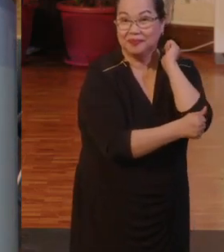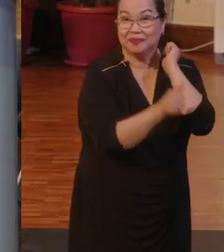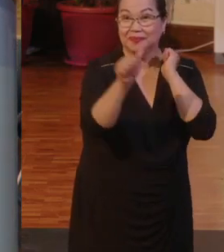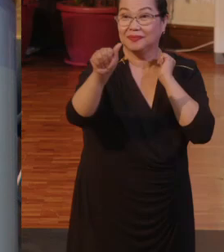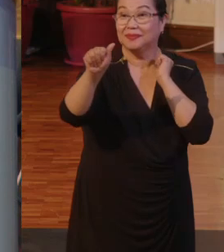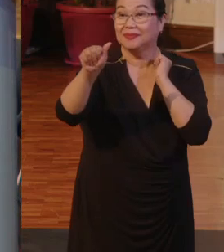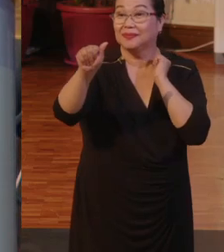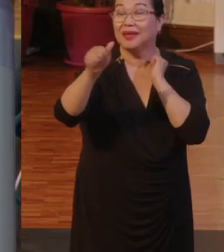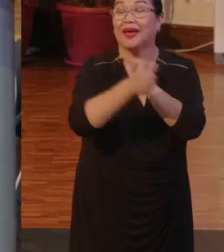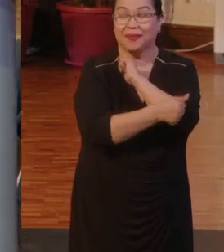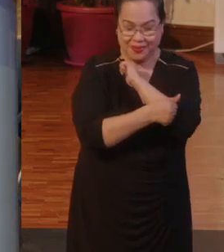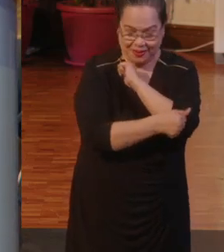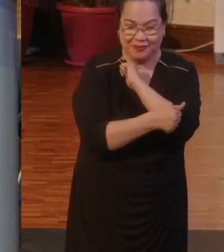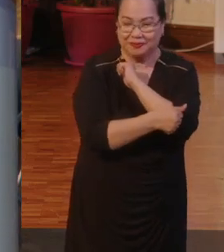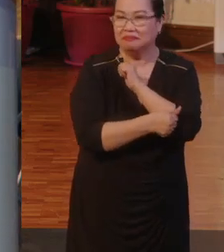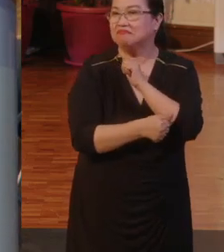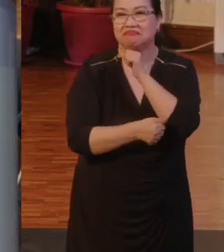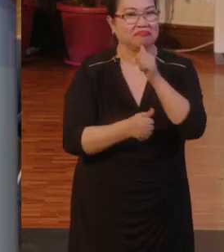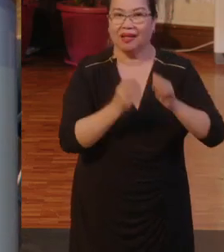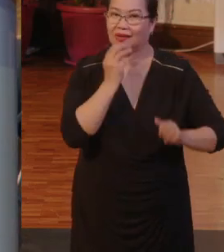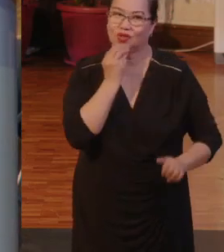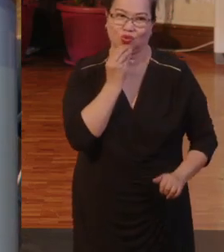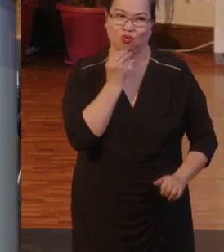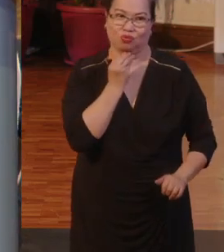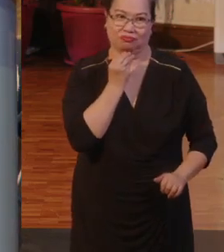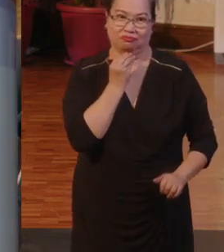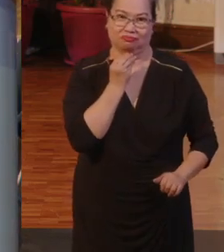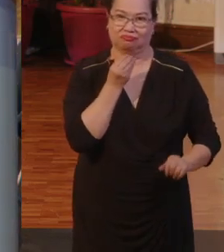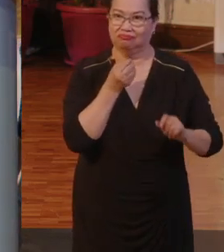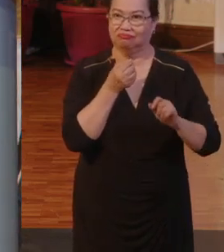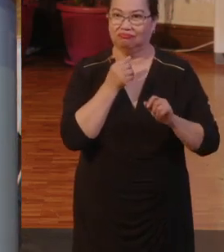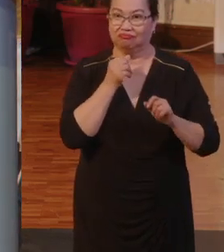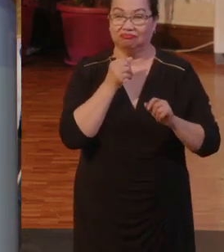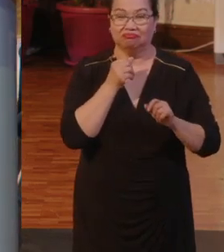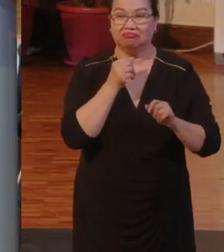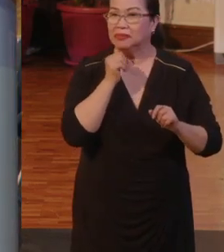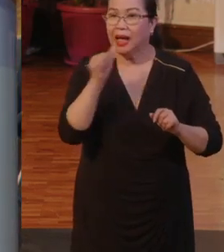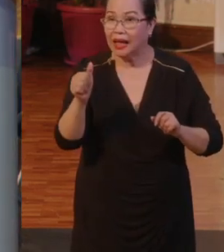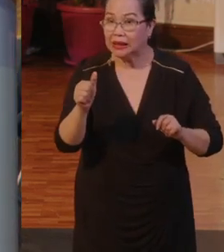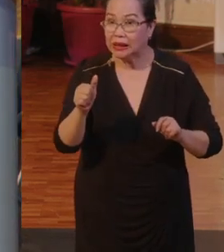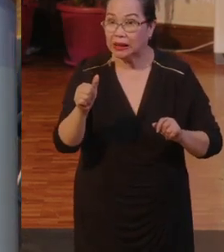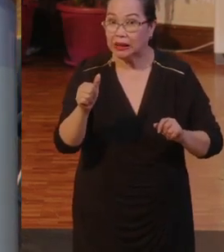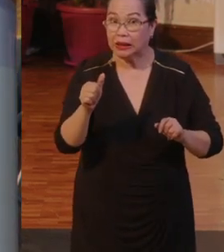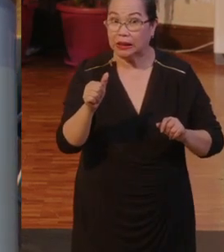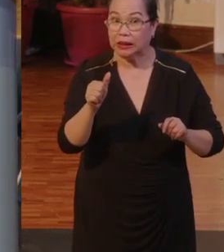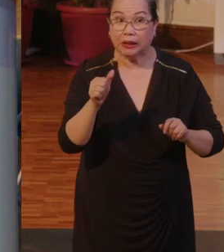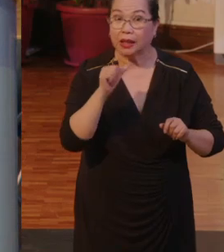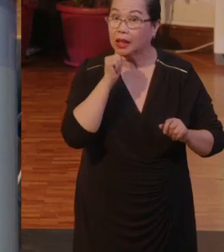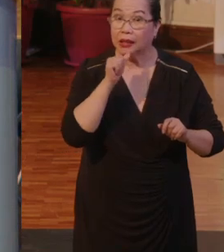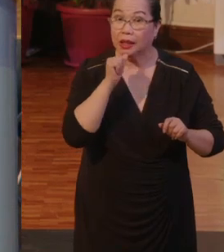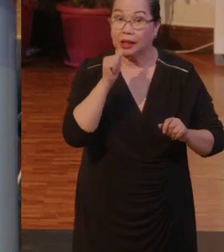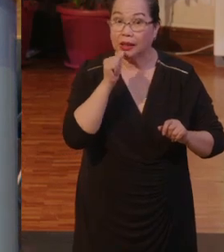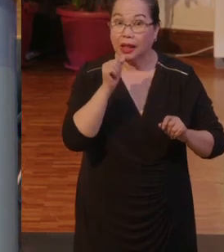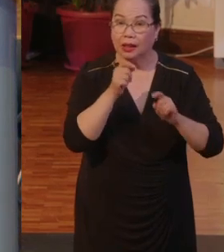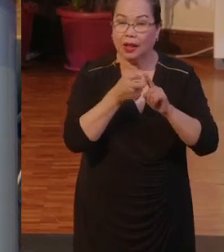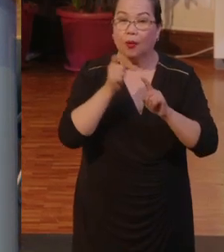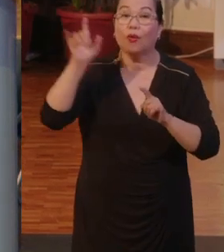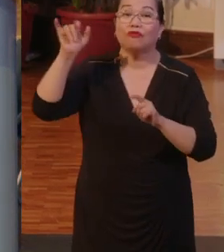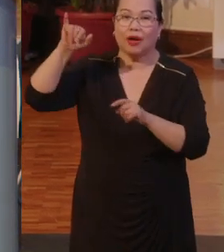hindi Hudyo. Kung atin pong titignan ang kanyang pinanggalingan, siya po siguro ay